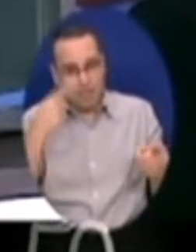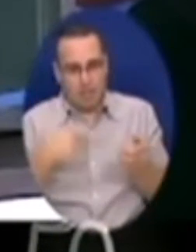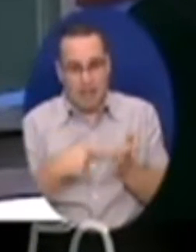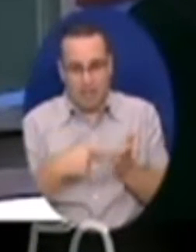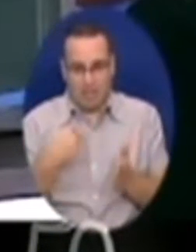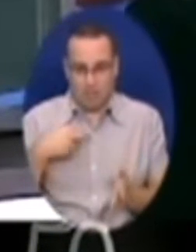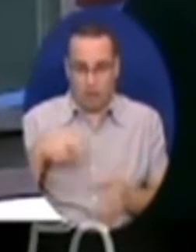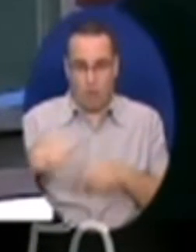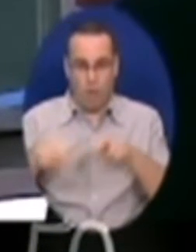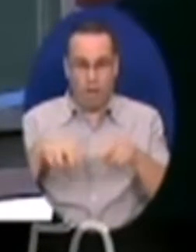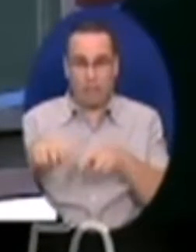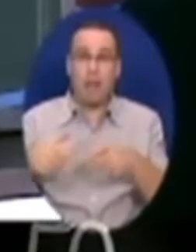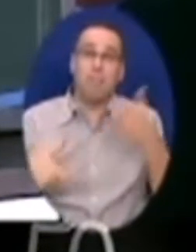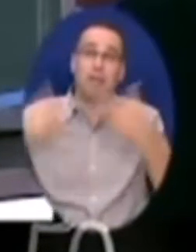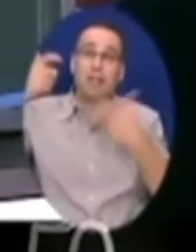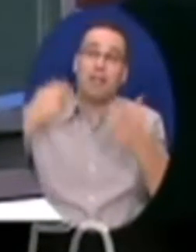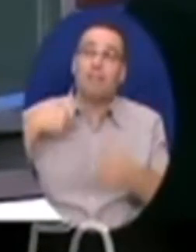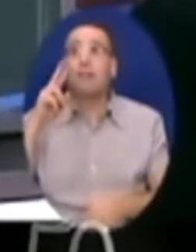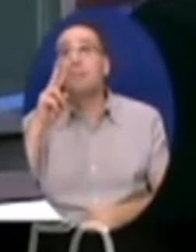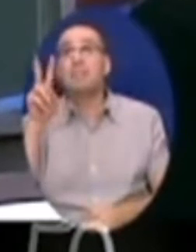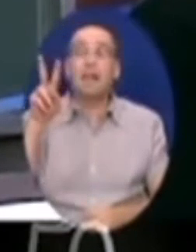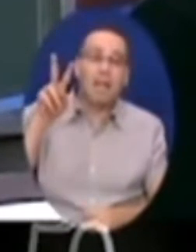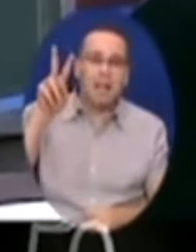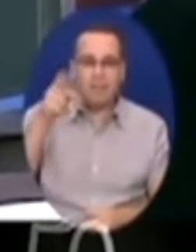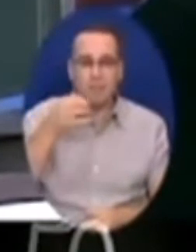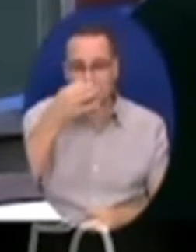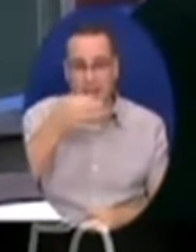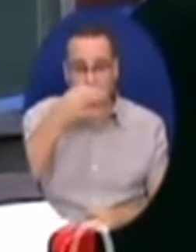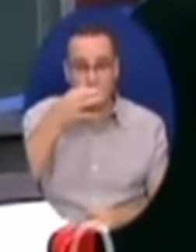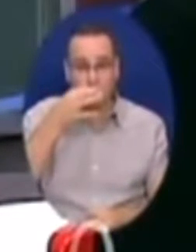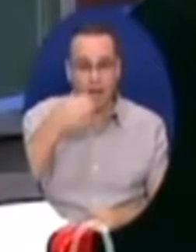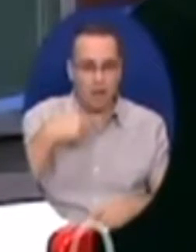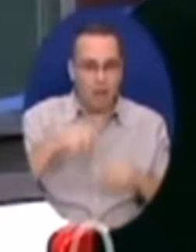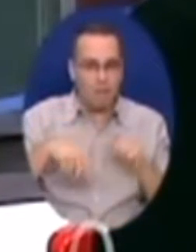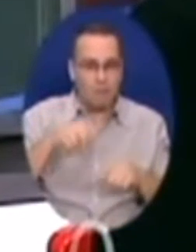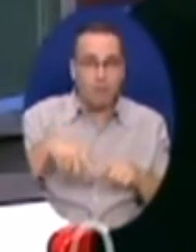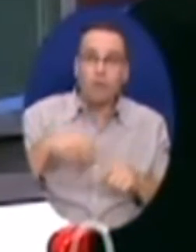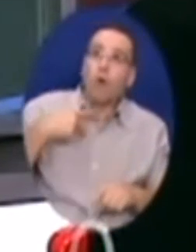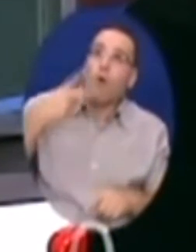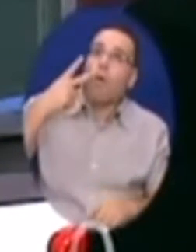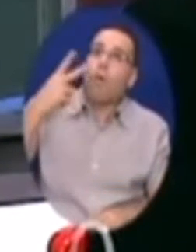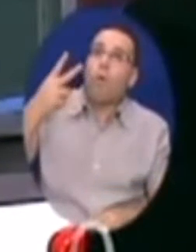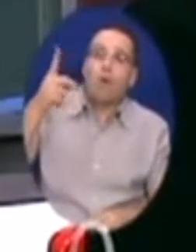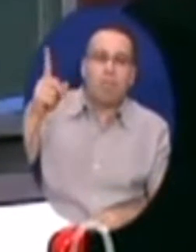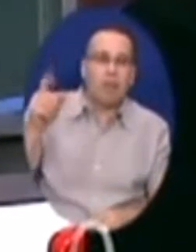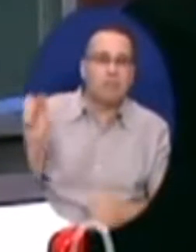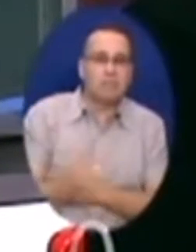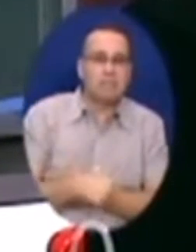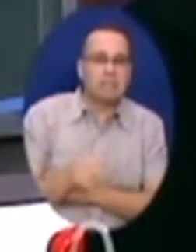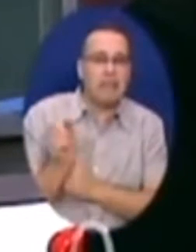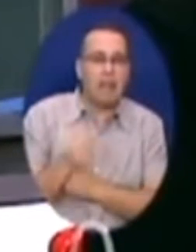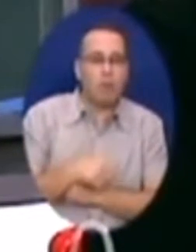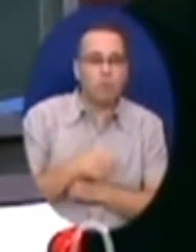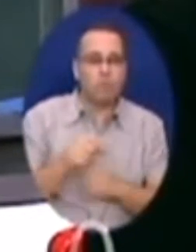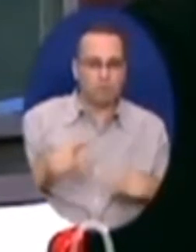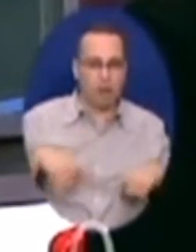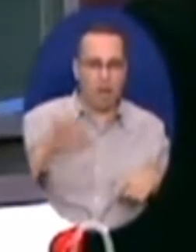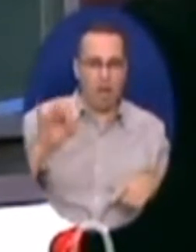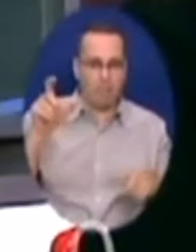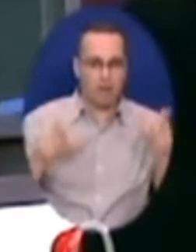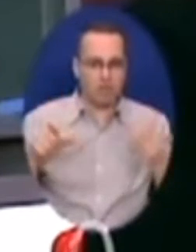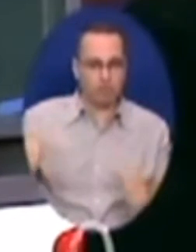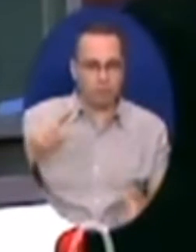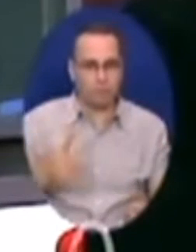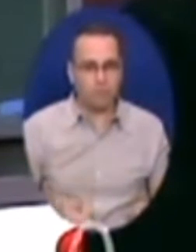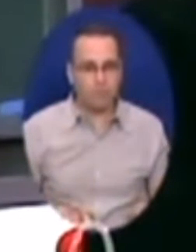כשאני עוברת ליד אתר בנייה ואני מסתכלת עליו בסקרנות רבה, אני לפעמים מתחלחלת לראות את הזילות חיי האדם שמתרחשת